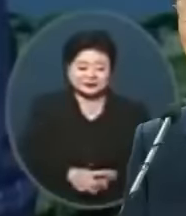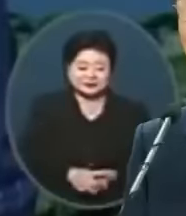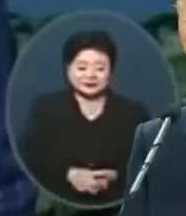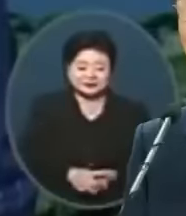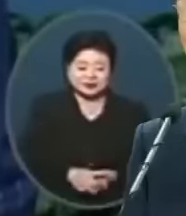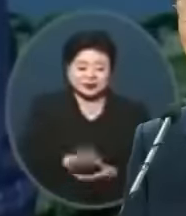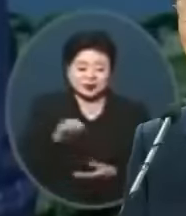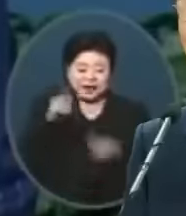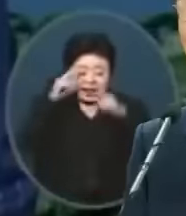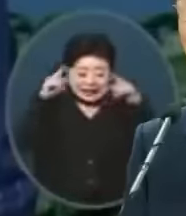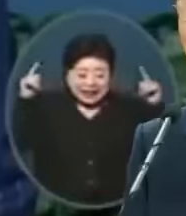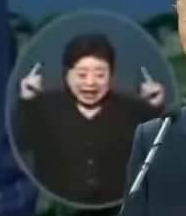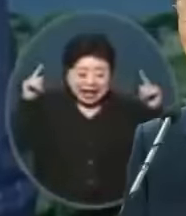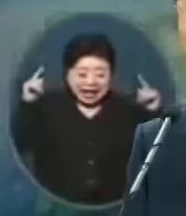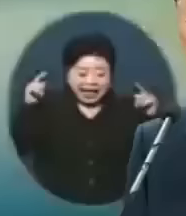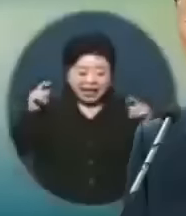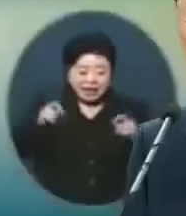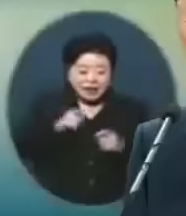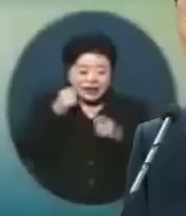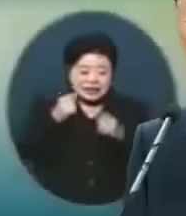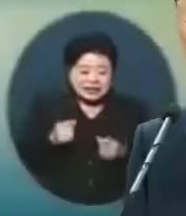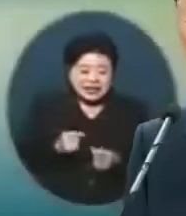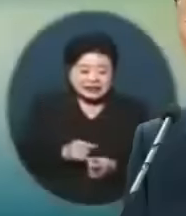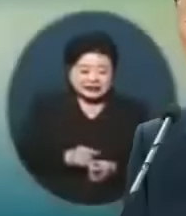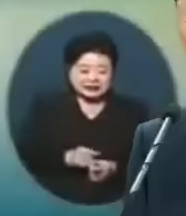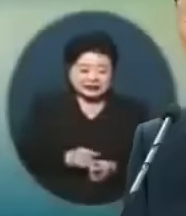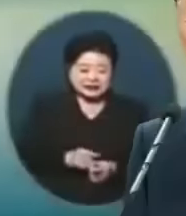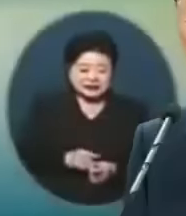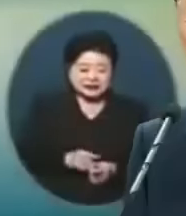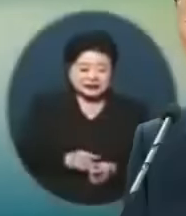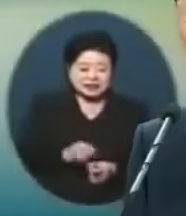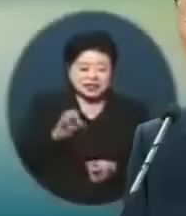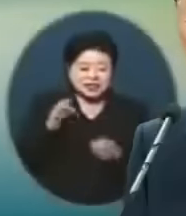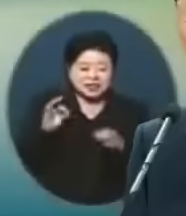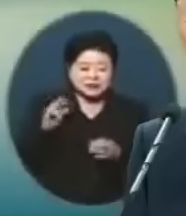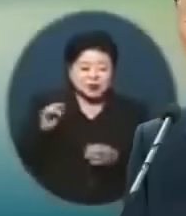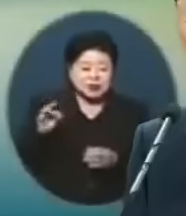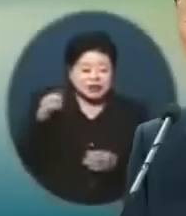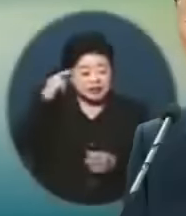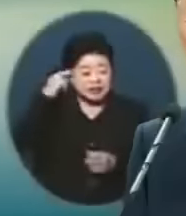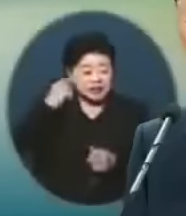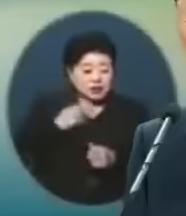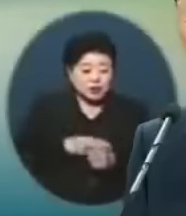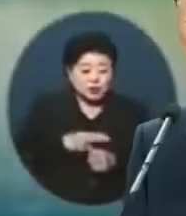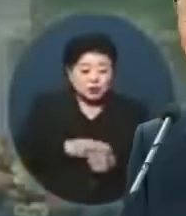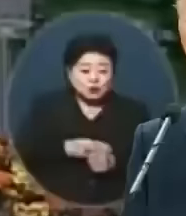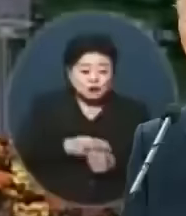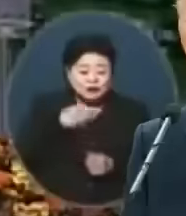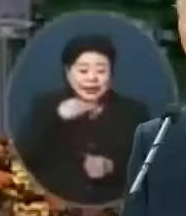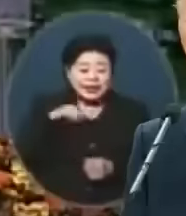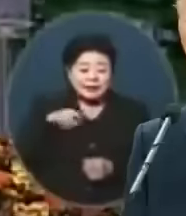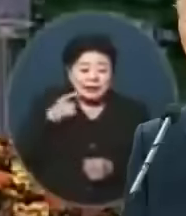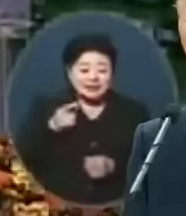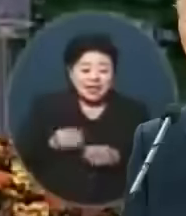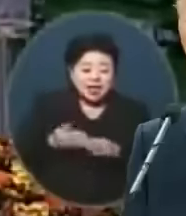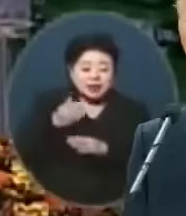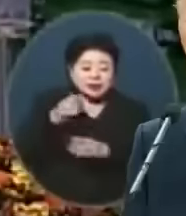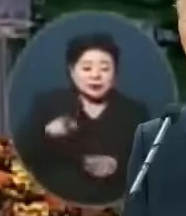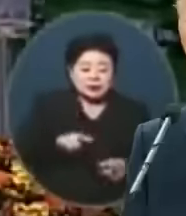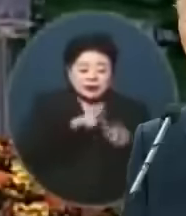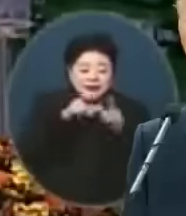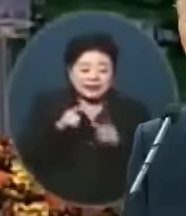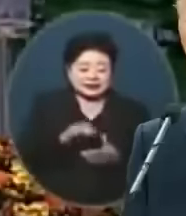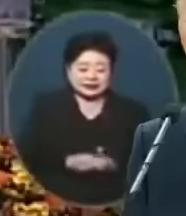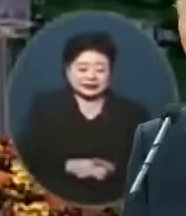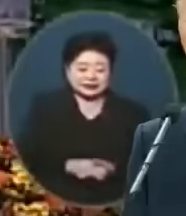원광대학교 장수과학연구소 소장이신 김종인 교수의 논문에 의하면 100세를 넘겨 장수하는